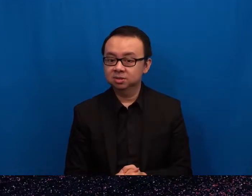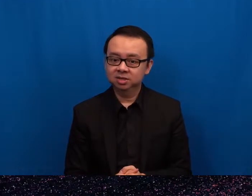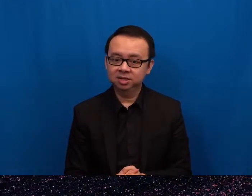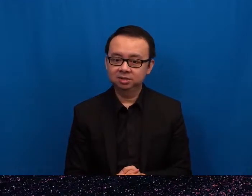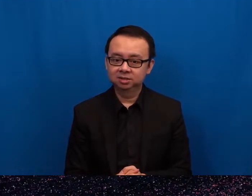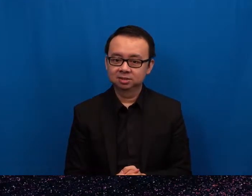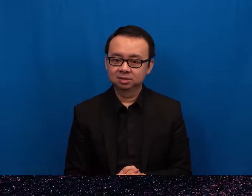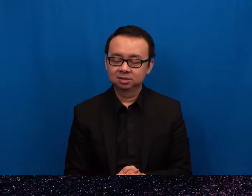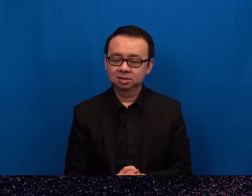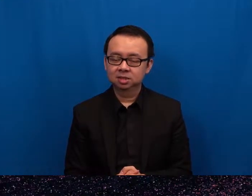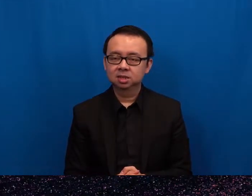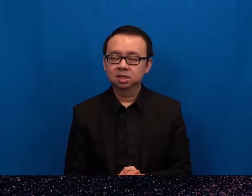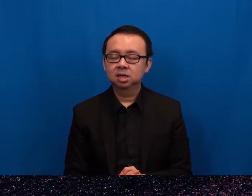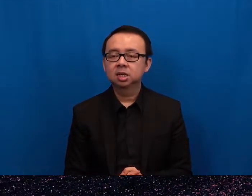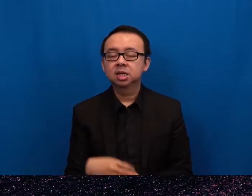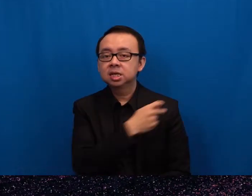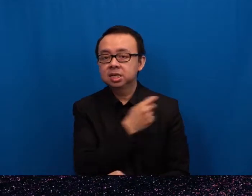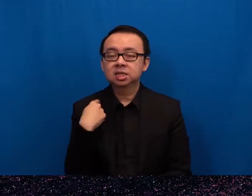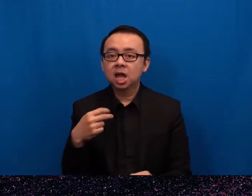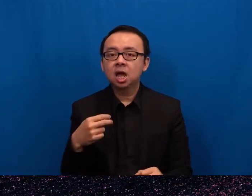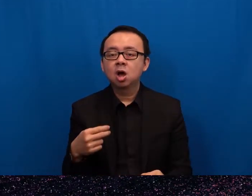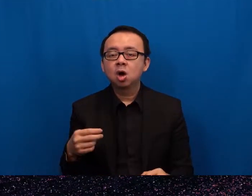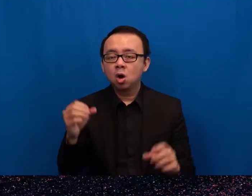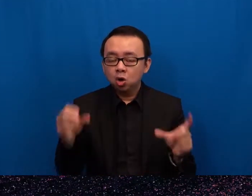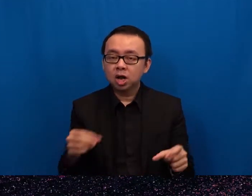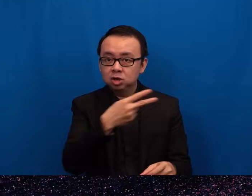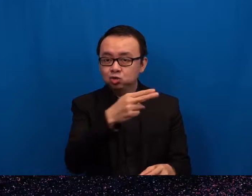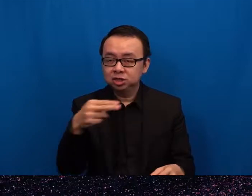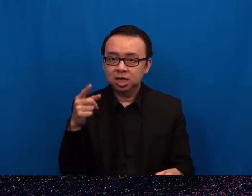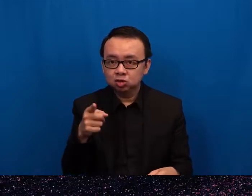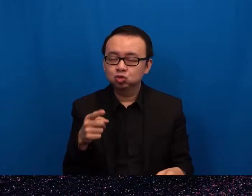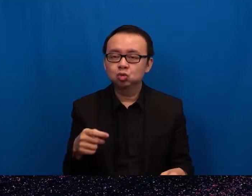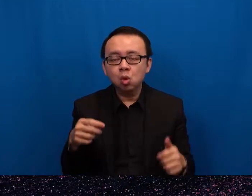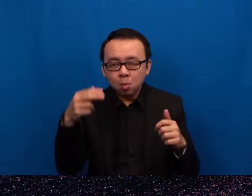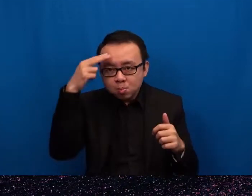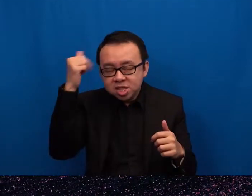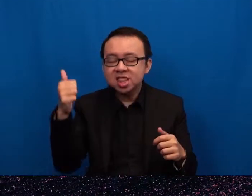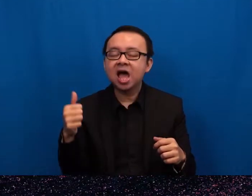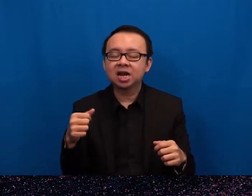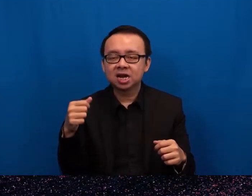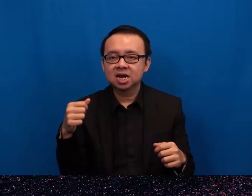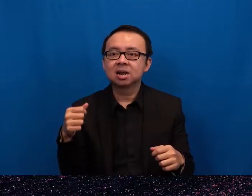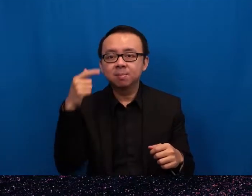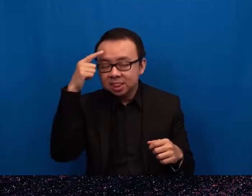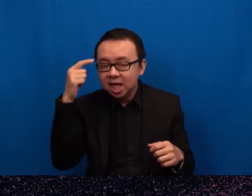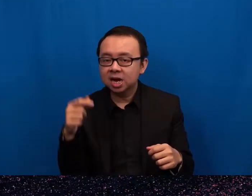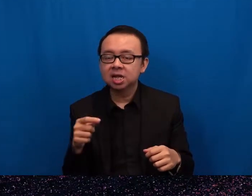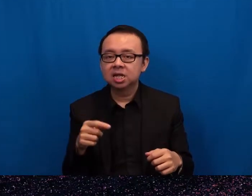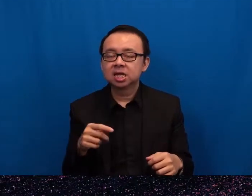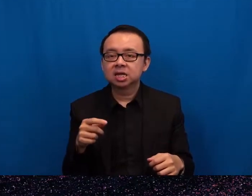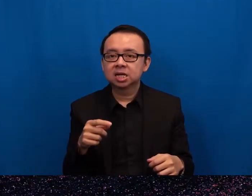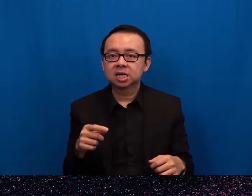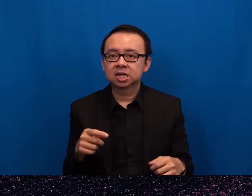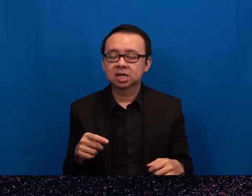Kita bisa menirukan aksen Korea. British English juga bisa. Mau bicara cara Australia, no problem. Amerika,